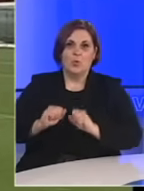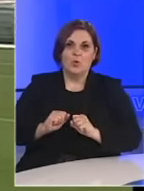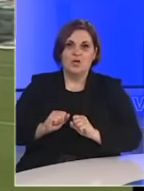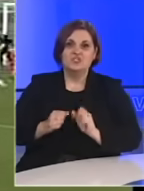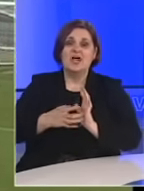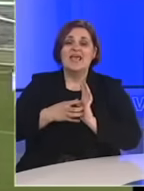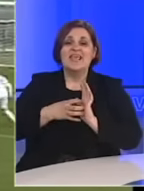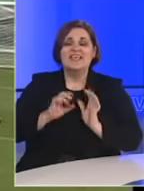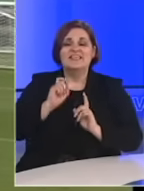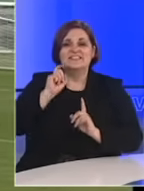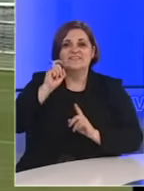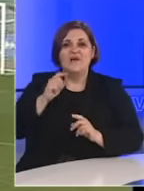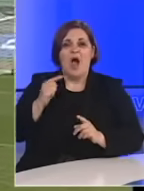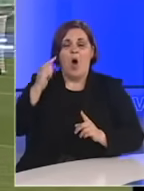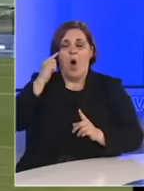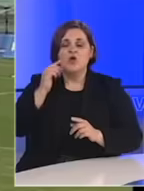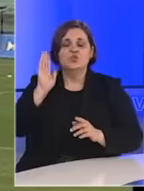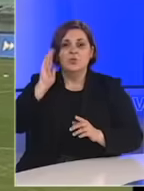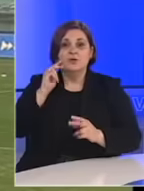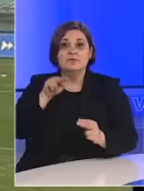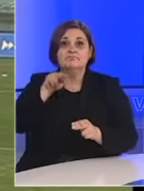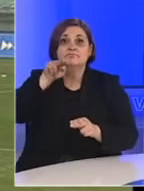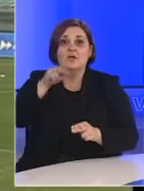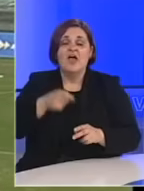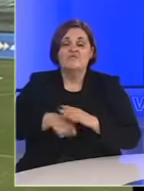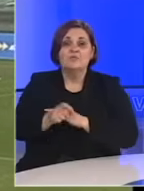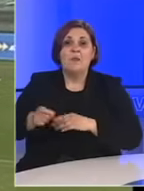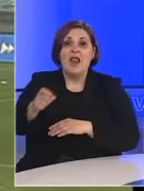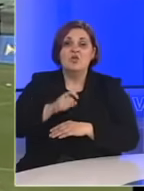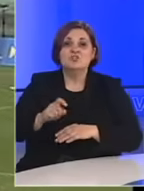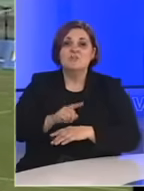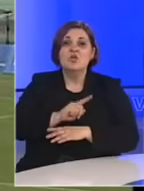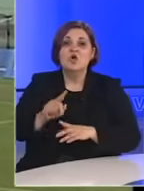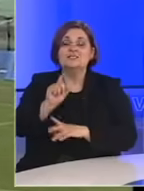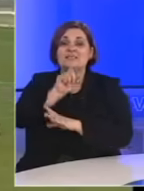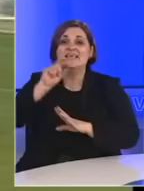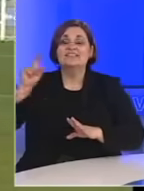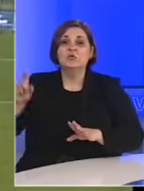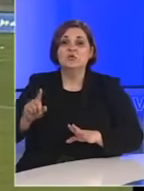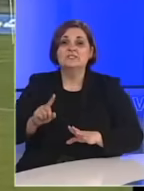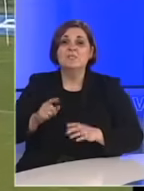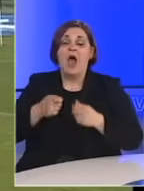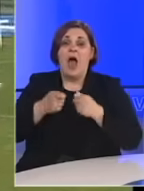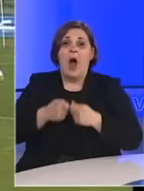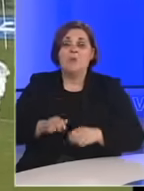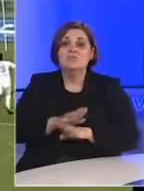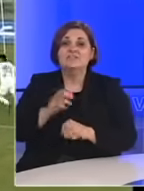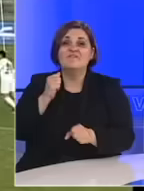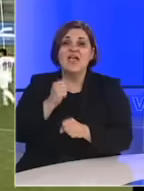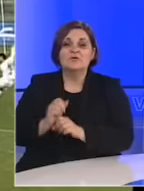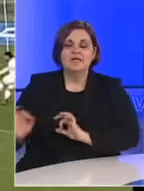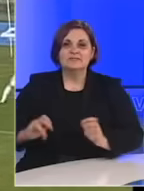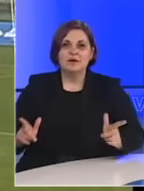I dalje će svakog dana oči i uši biti usmjerene ka Fudbalskom savezu i ostalim relevantnim institucijama, a u klubu će učiniti sve da